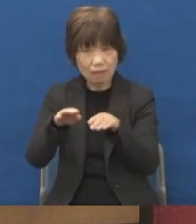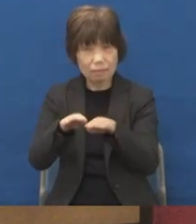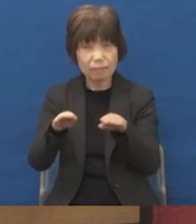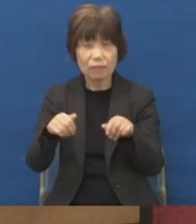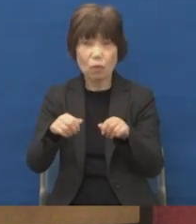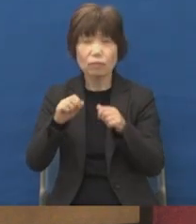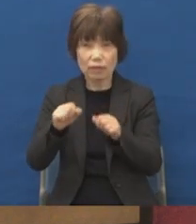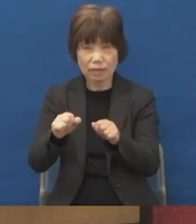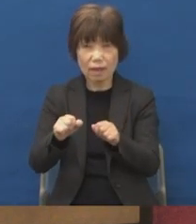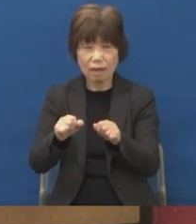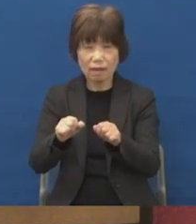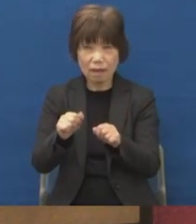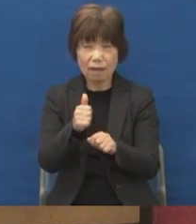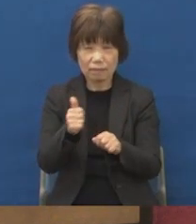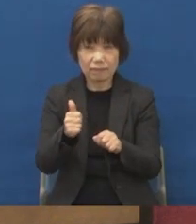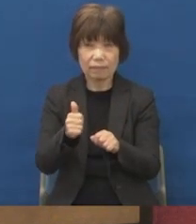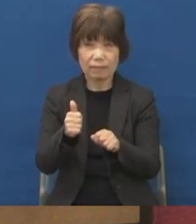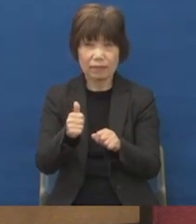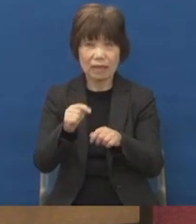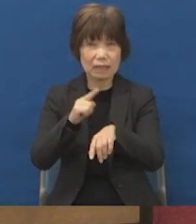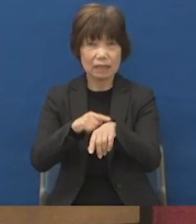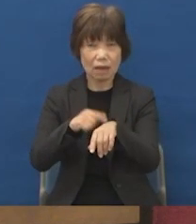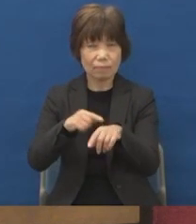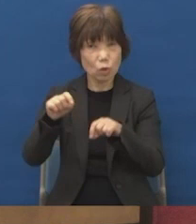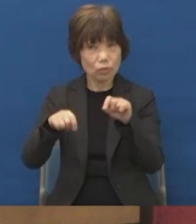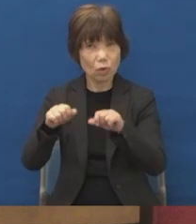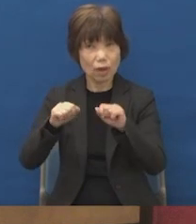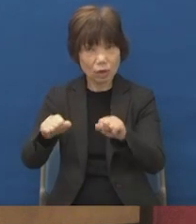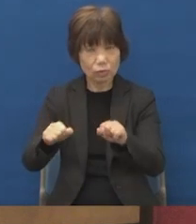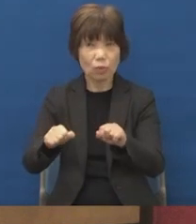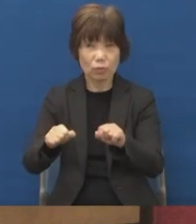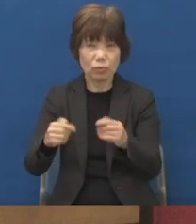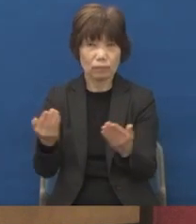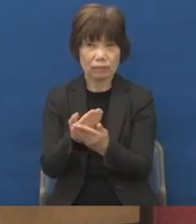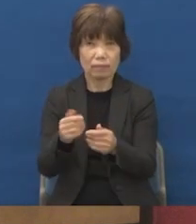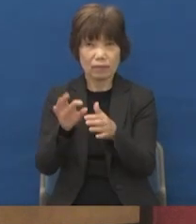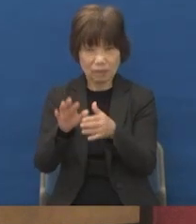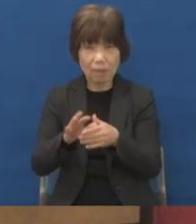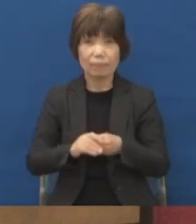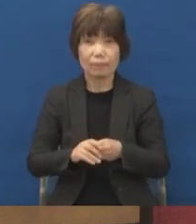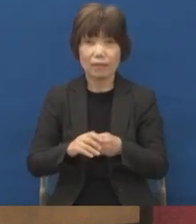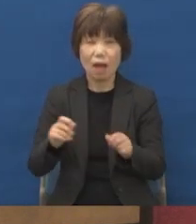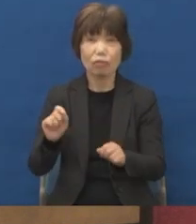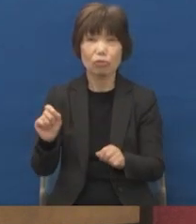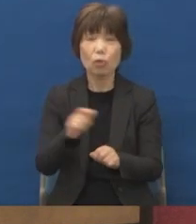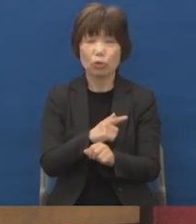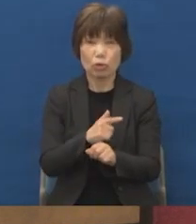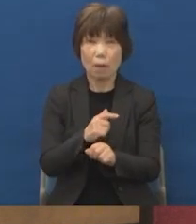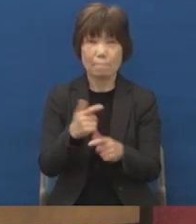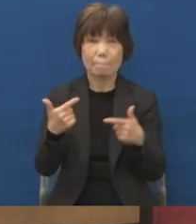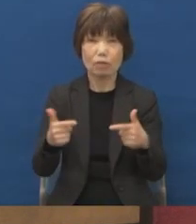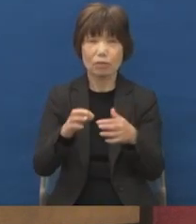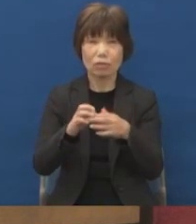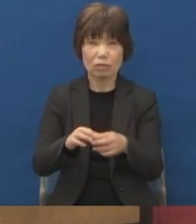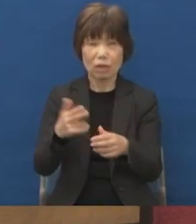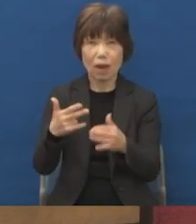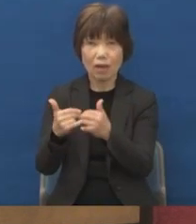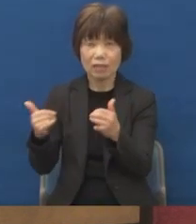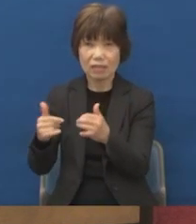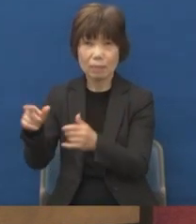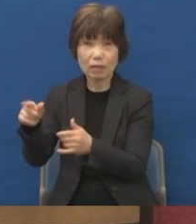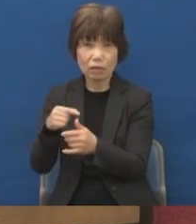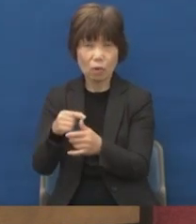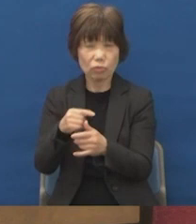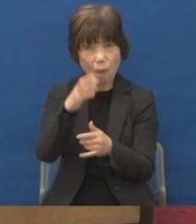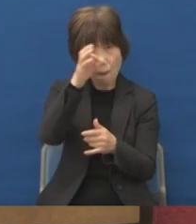とされております。その中でも、初の取り組みとなる観光特急バスにつきましては、市民利用と観光利用の